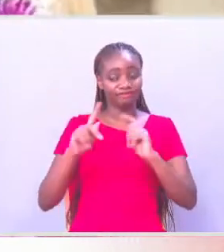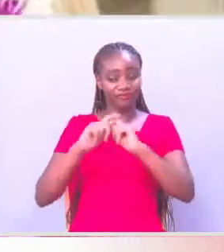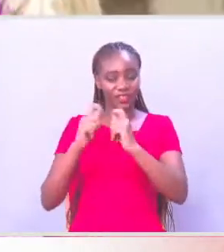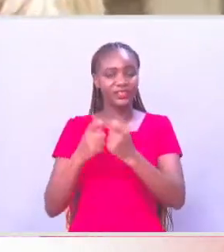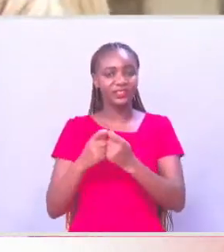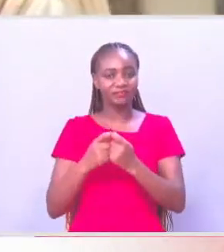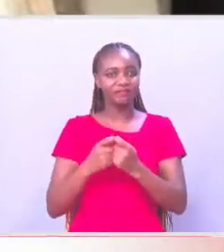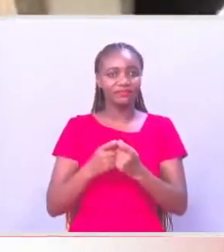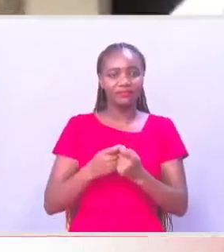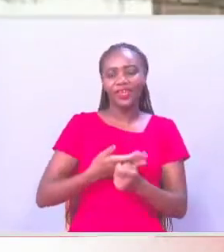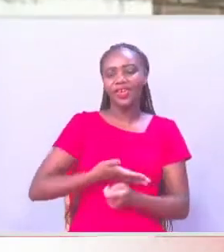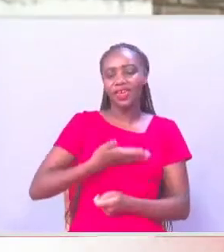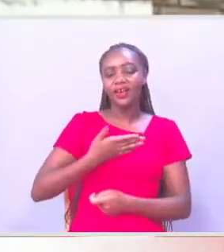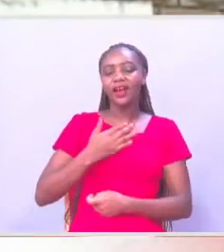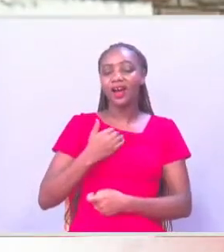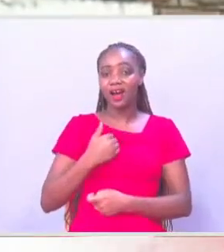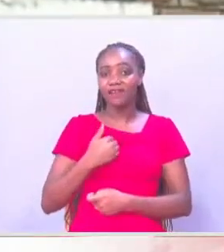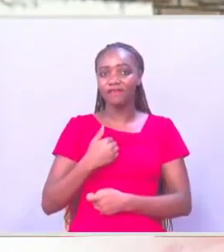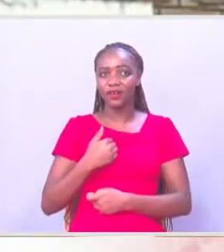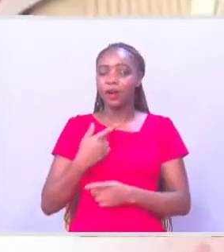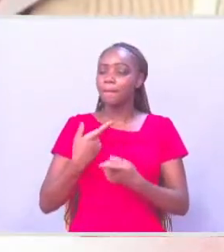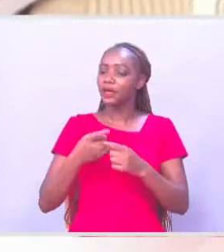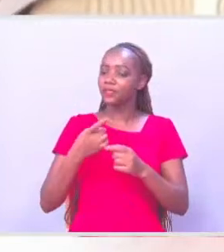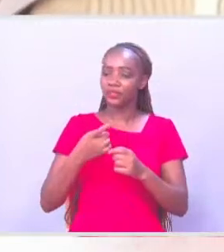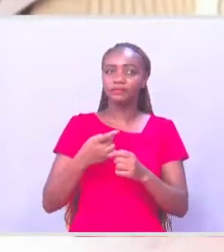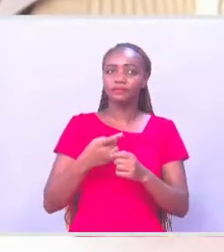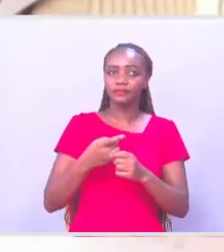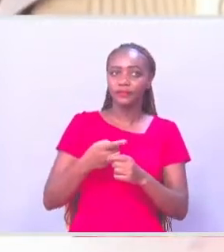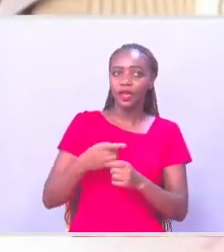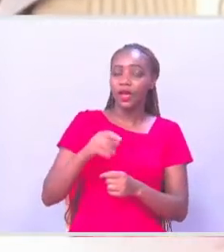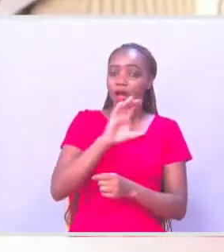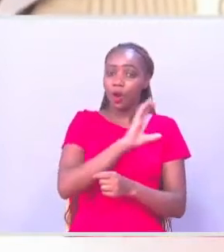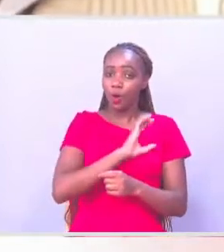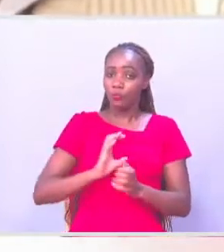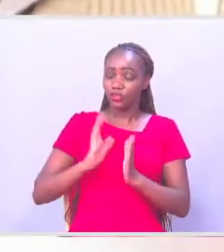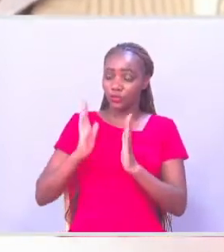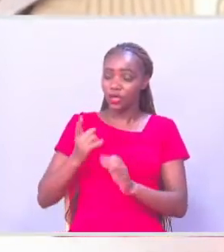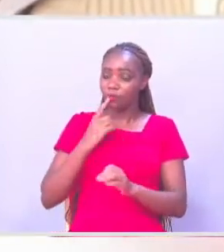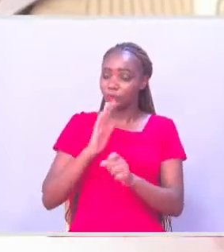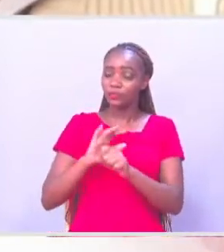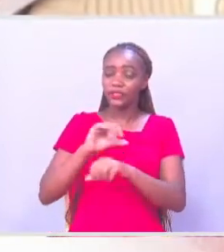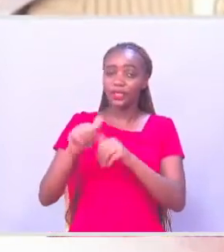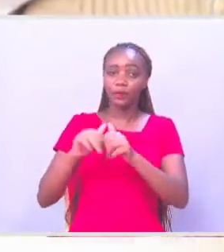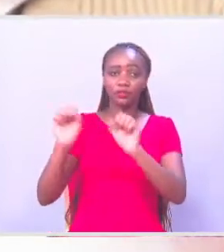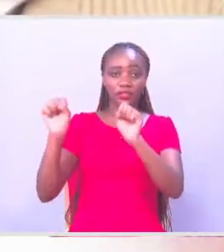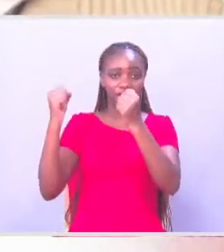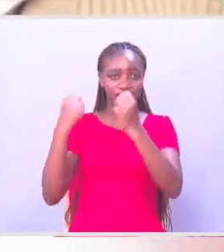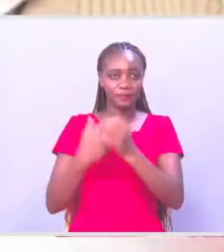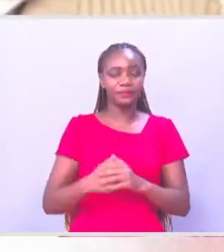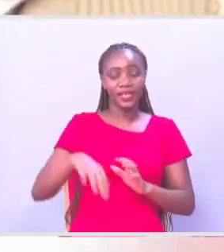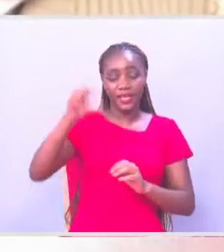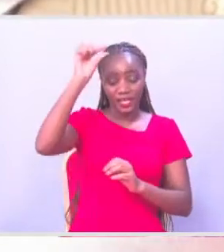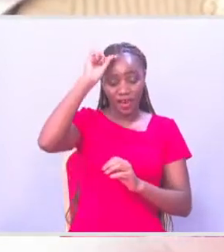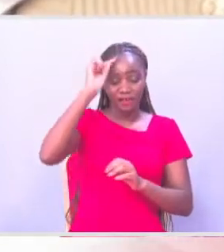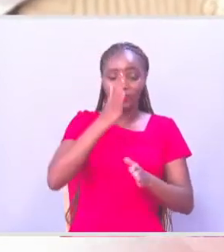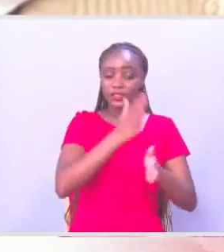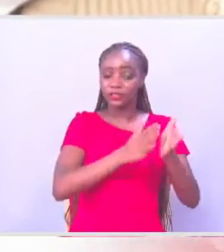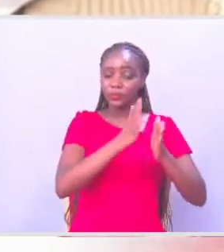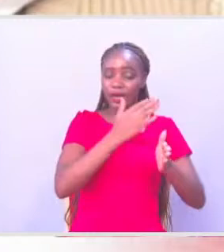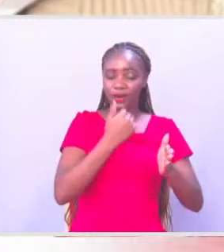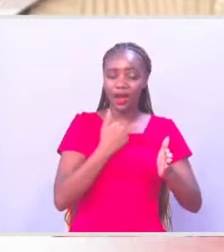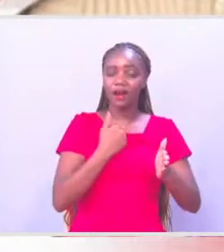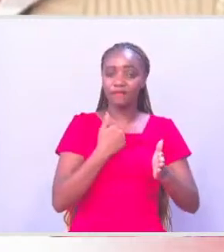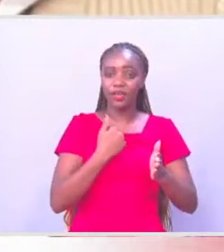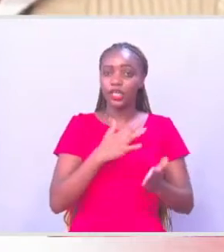Commissioner Samson Ojwang assures them of safety. Serikali yenyewe iko na mpango, inaweka kabambe ya